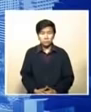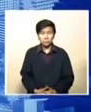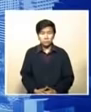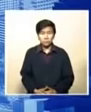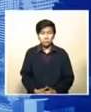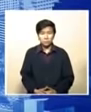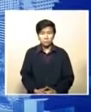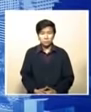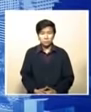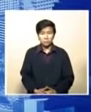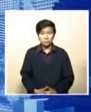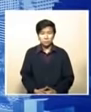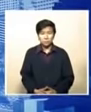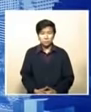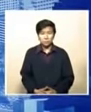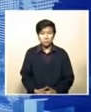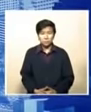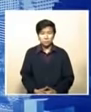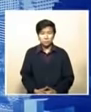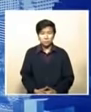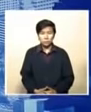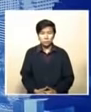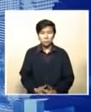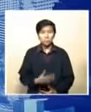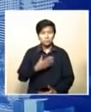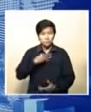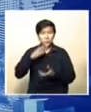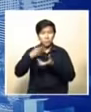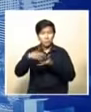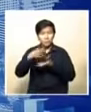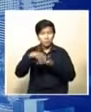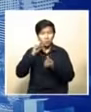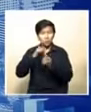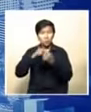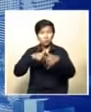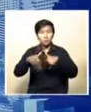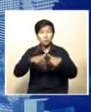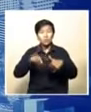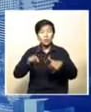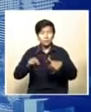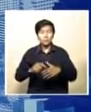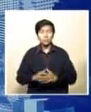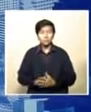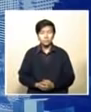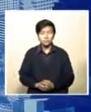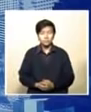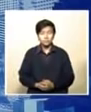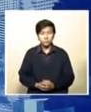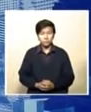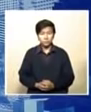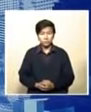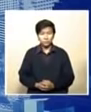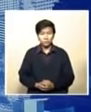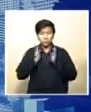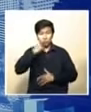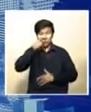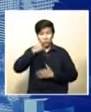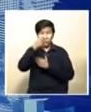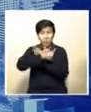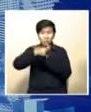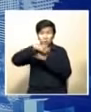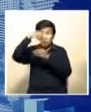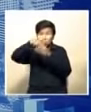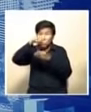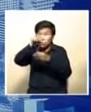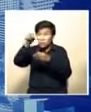สิ่งแรกก็คือต้องมีหนังสือรับรองจากสถานทูตหรือสถานกงสุลส่วนที่สองเป็นหนังสือรับรองของใบรับรองแพทย์ซึ่งกำหนดไว้ว่าไม่เ